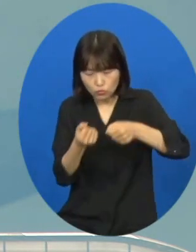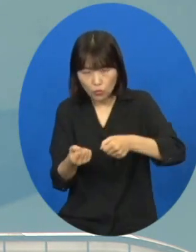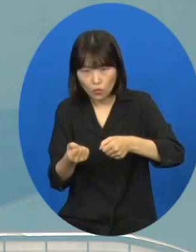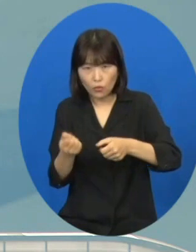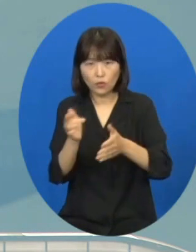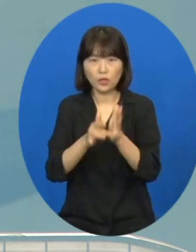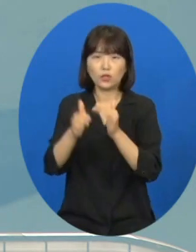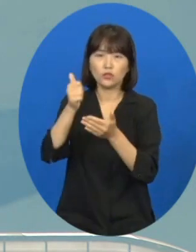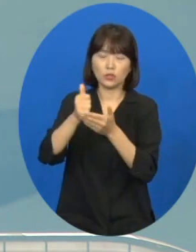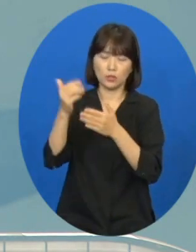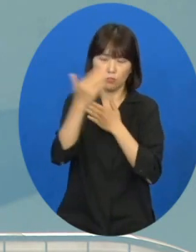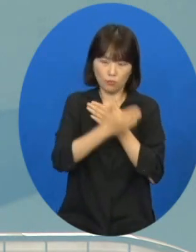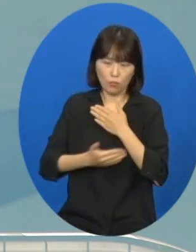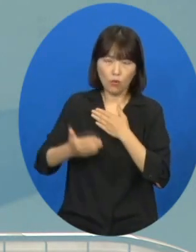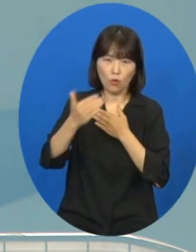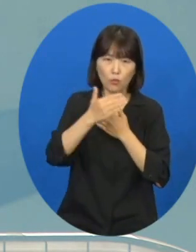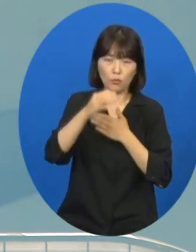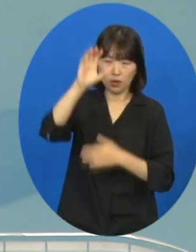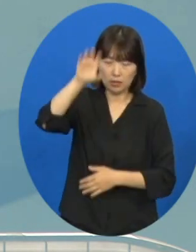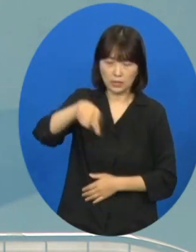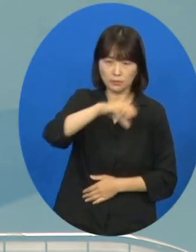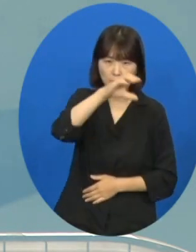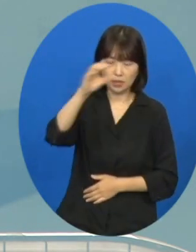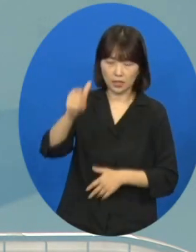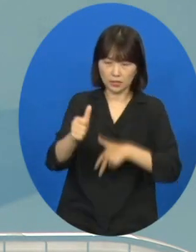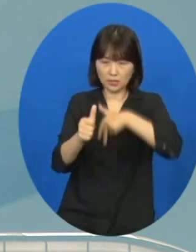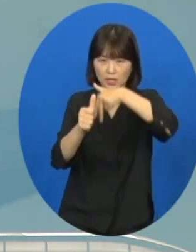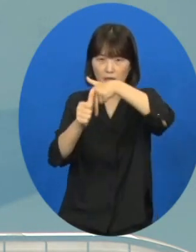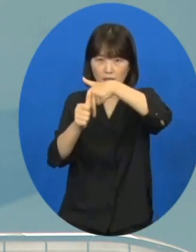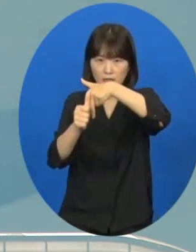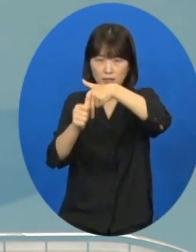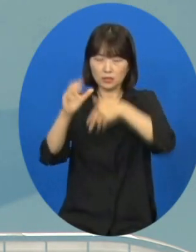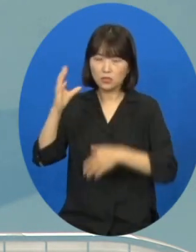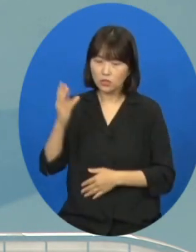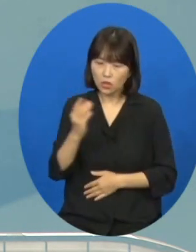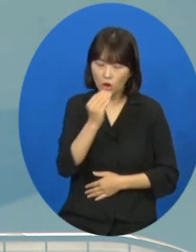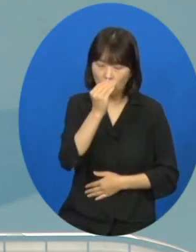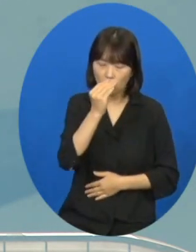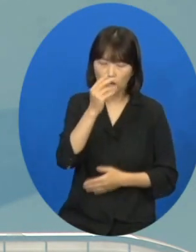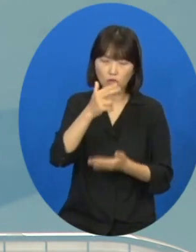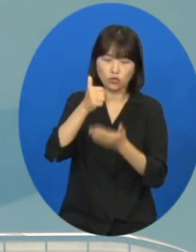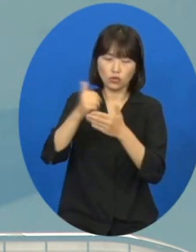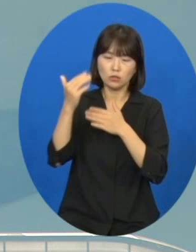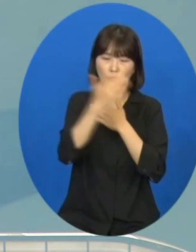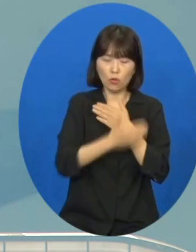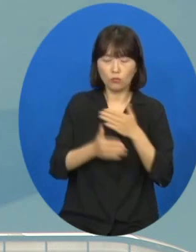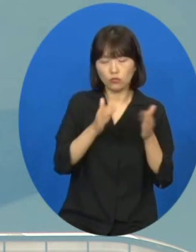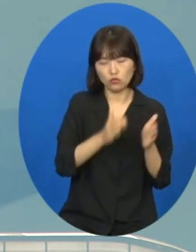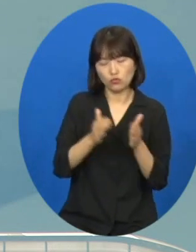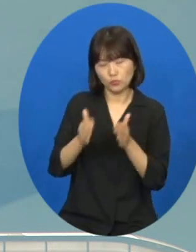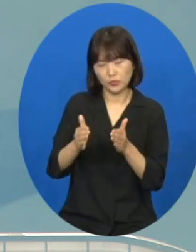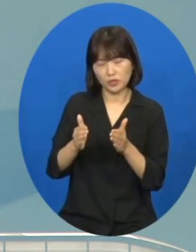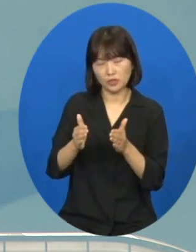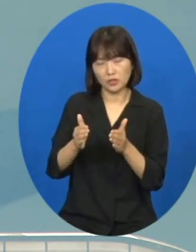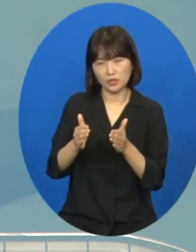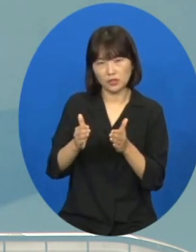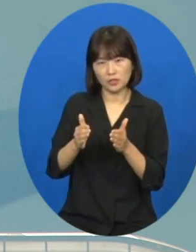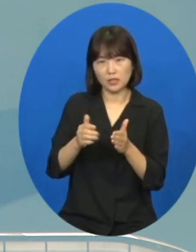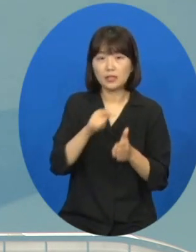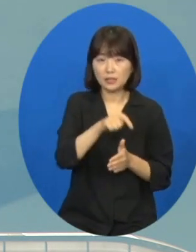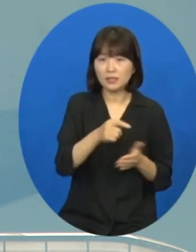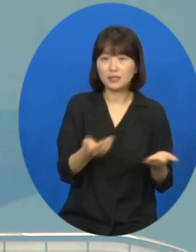몸을 십자가에 달리시는 그 거룩하신 주님의 몸을 준비시켰다.